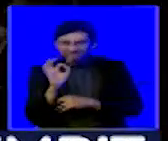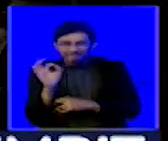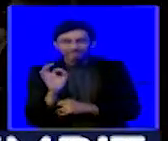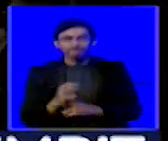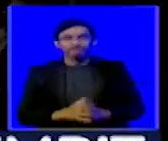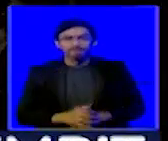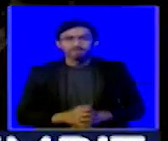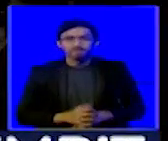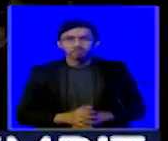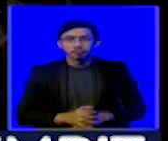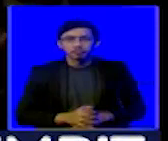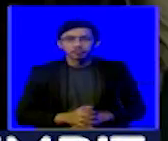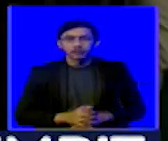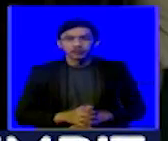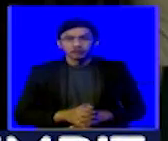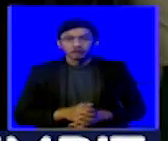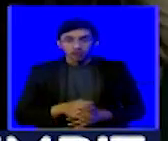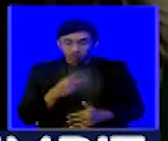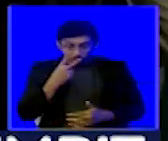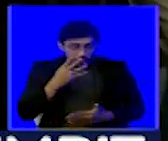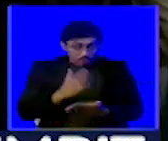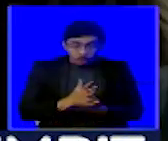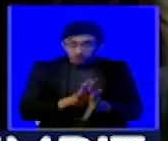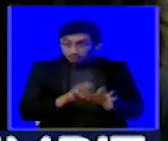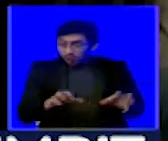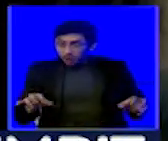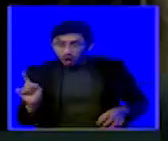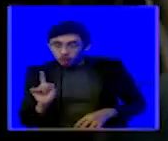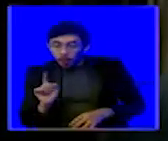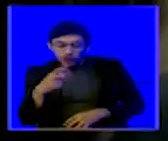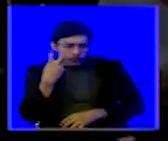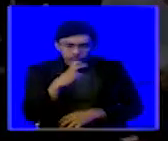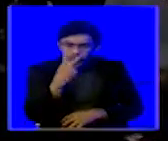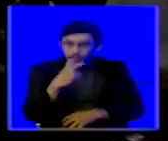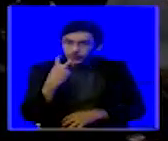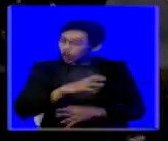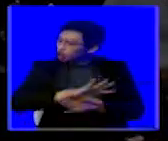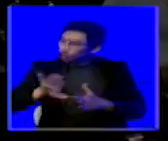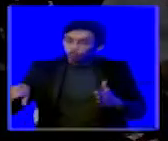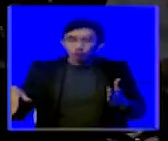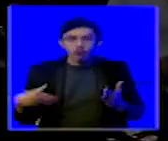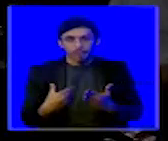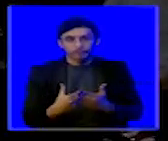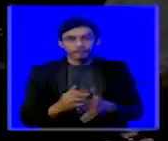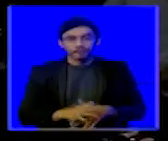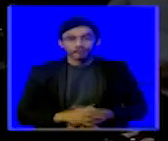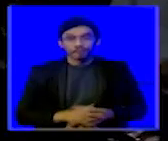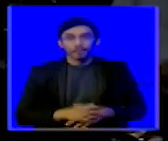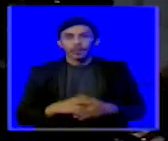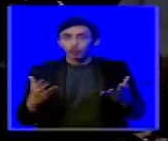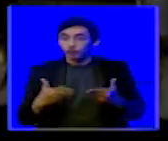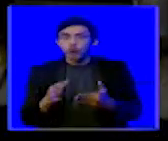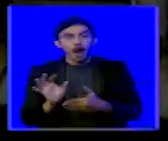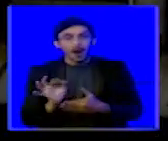Untuk memastikan pengunjung tidak membawa benda terlarang, petugas memeriksa seluruh barang bawaan pengunjung. Kendati tidak menemukan benda terlarang, 50